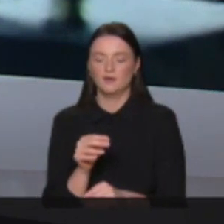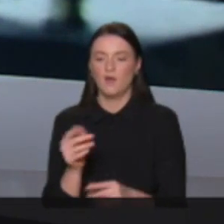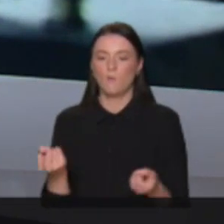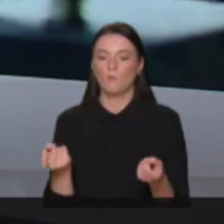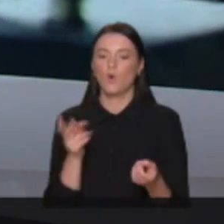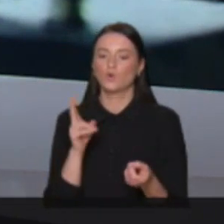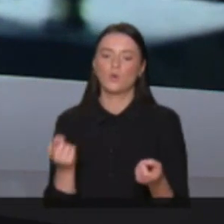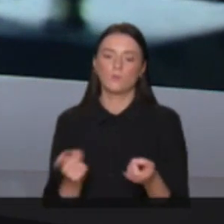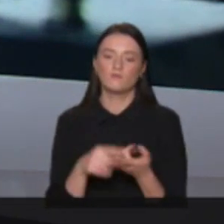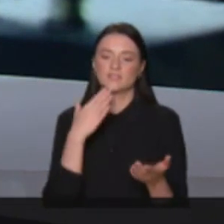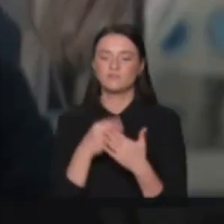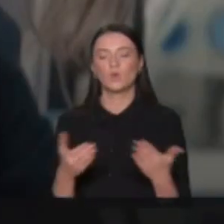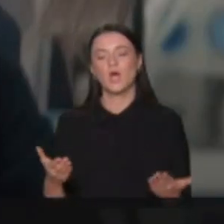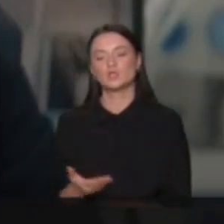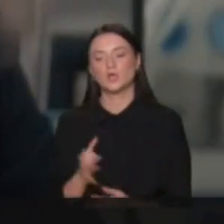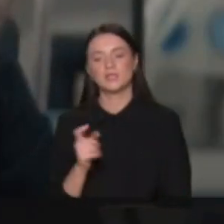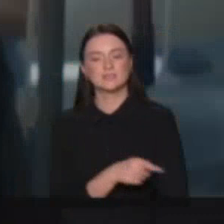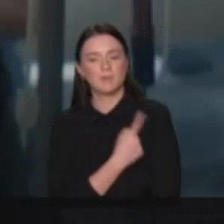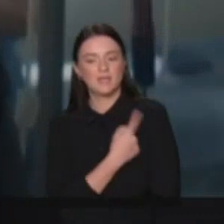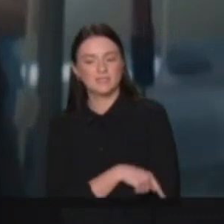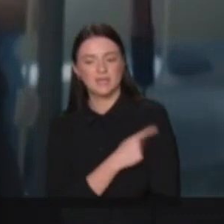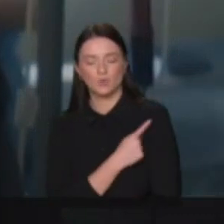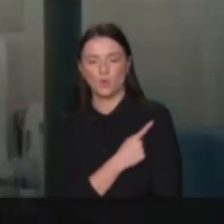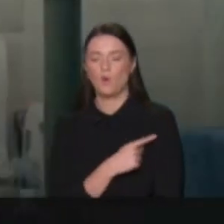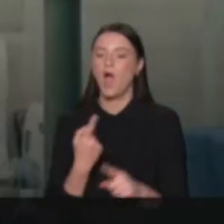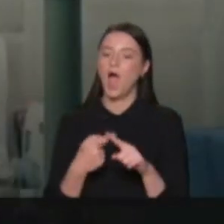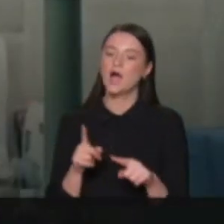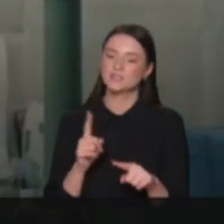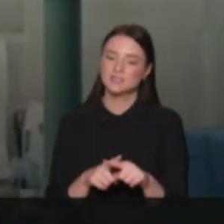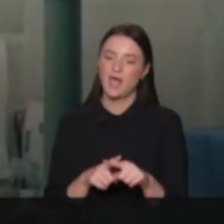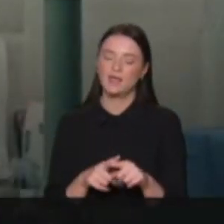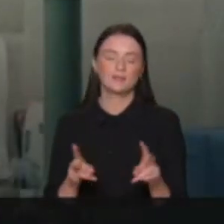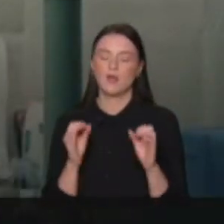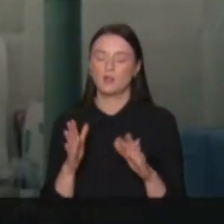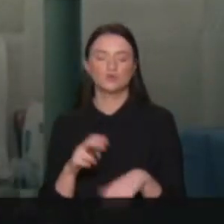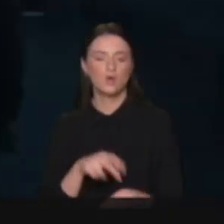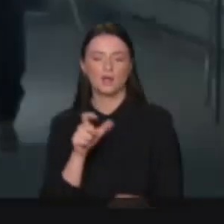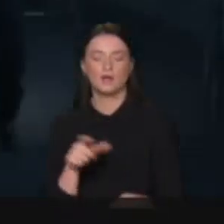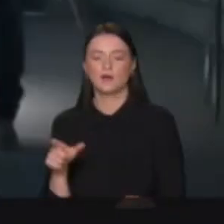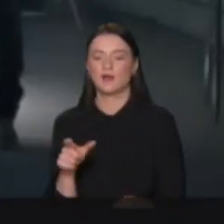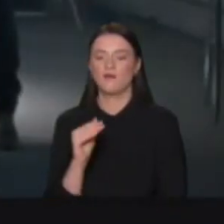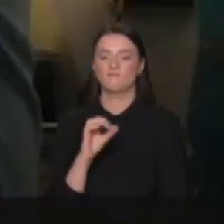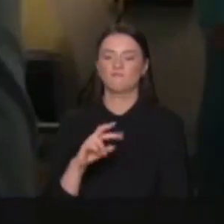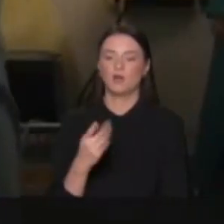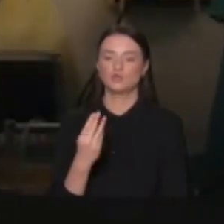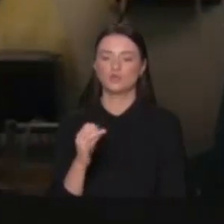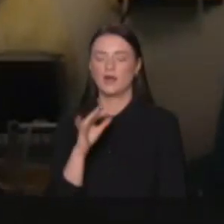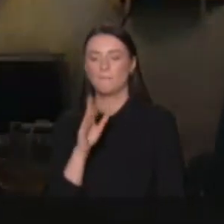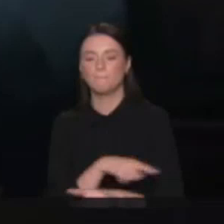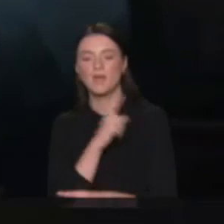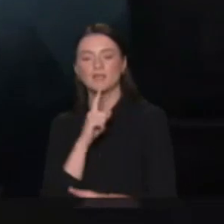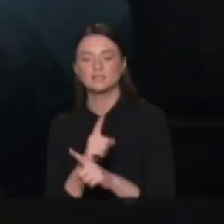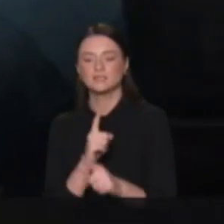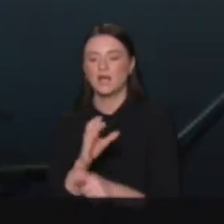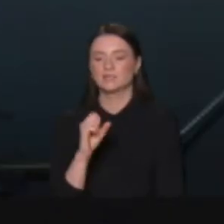хто пов'язав своє життя з медициною. А це не лише лікарі, а й фельдшери, медсестри,